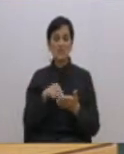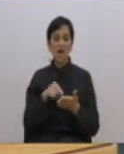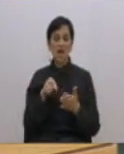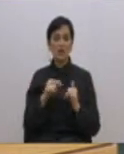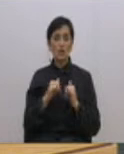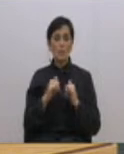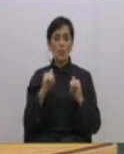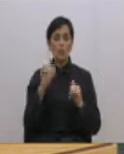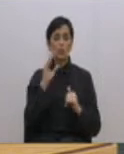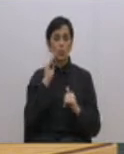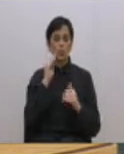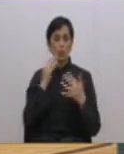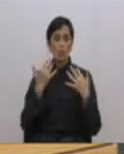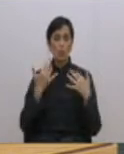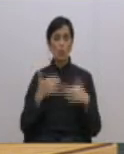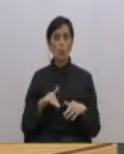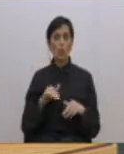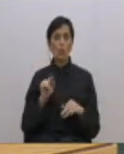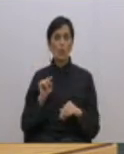ფართოვდება, როდესაც უკვე